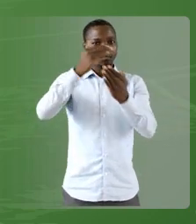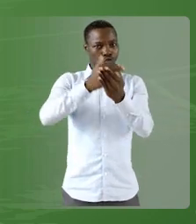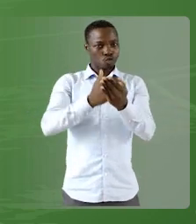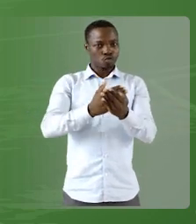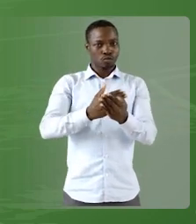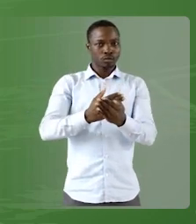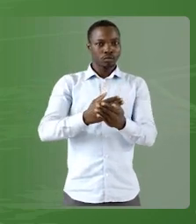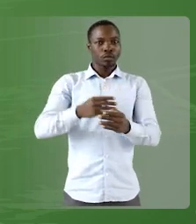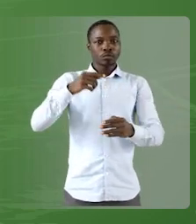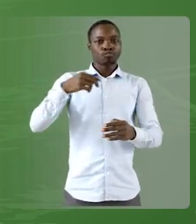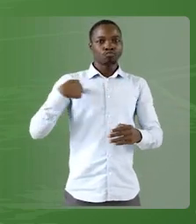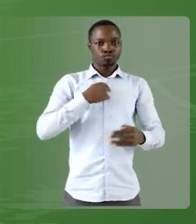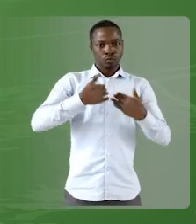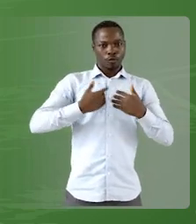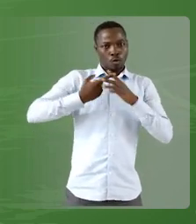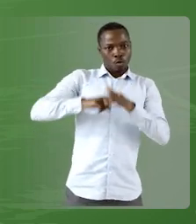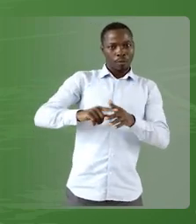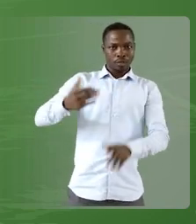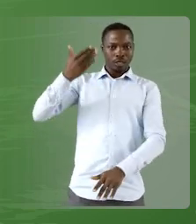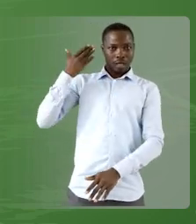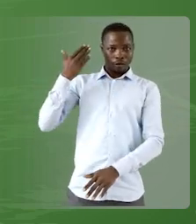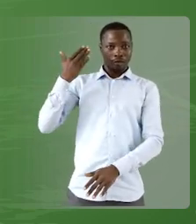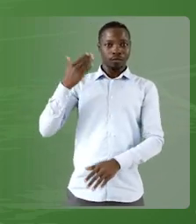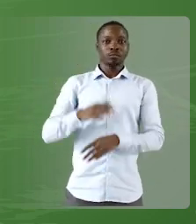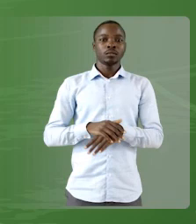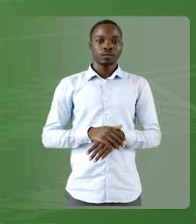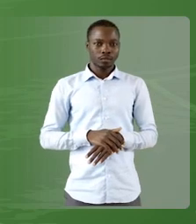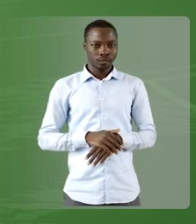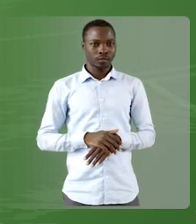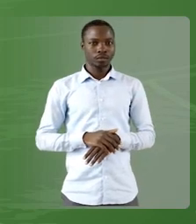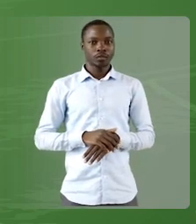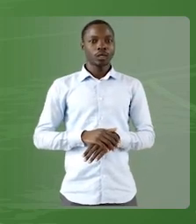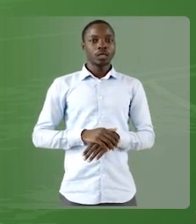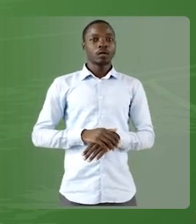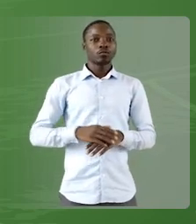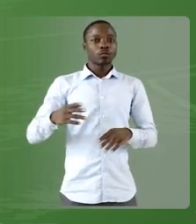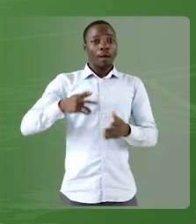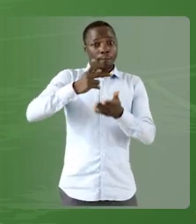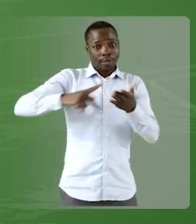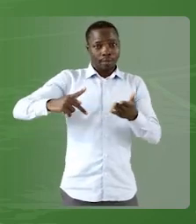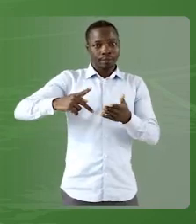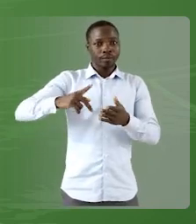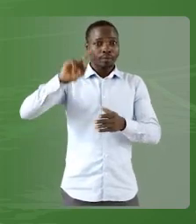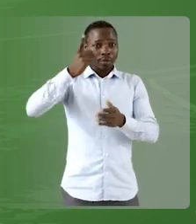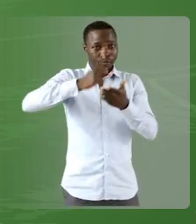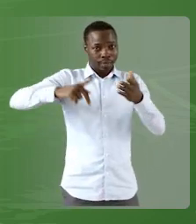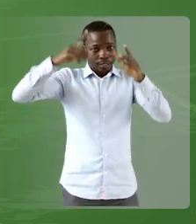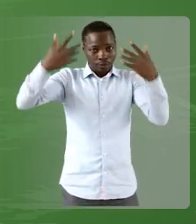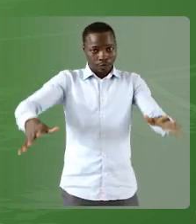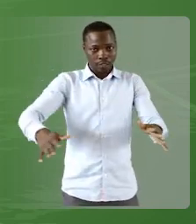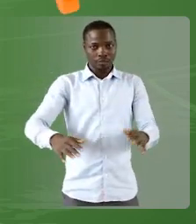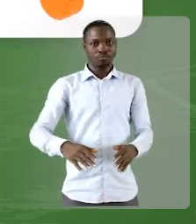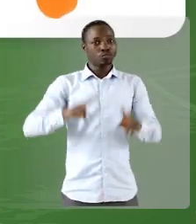leçon sur laquelle nous étions, que nous avons traitée en première partie. Et cette